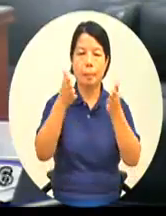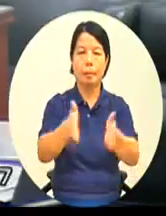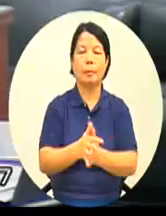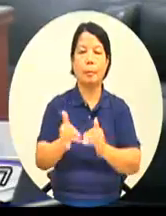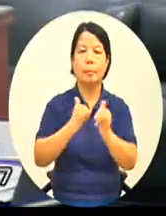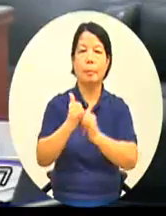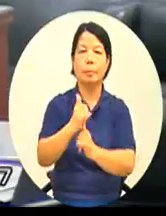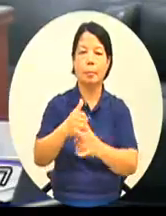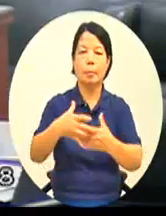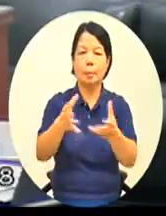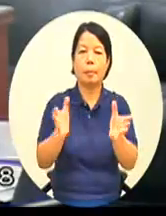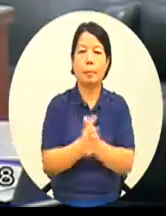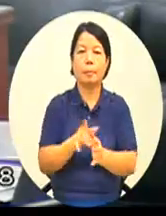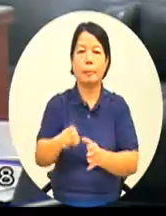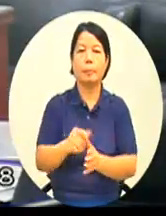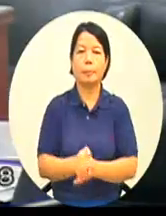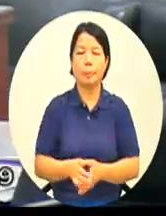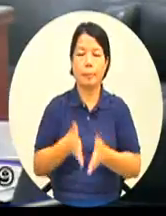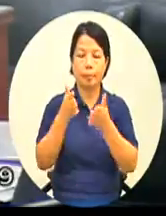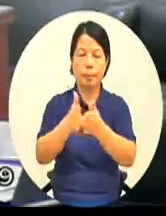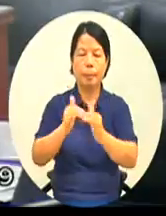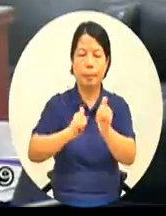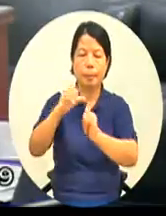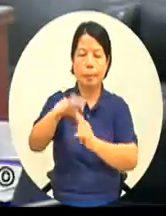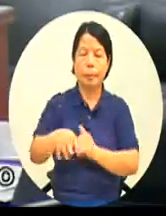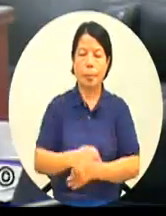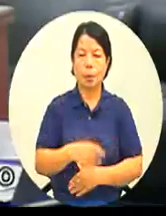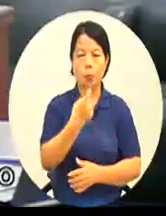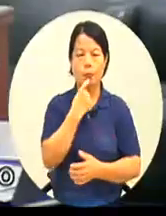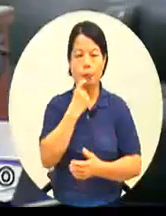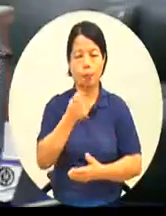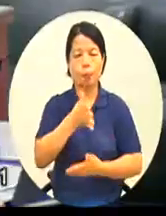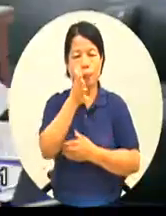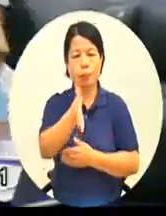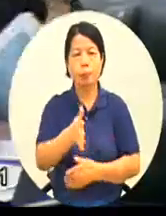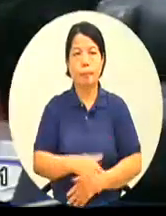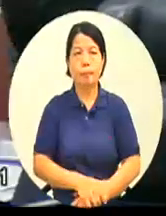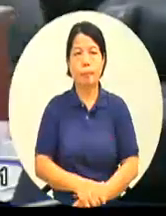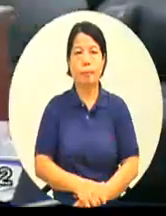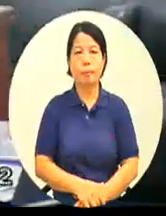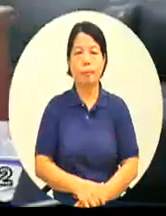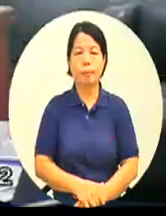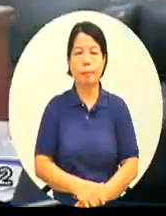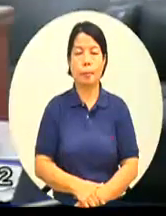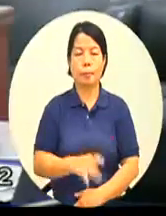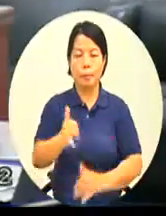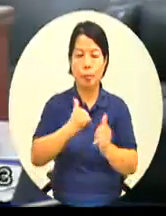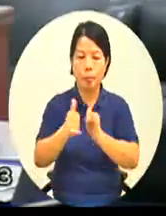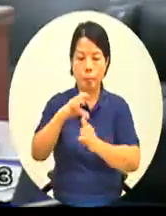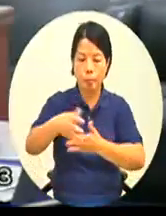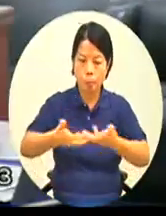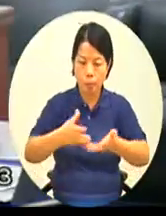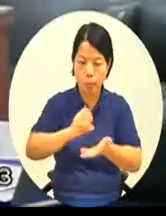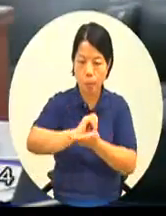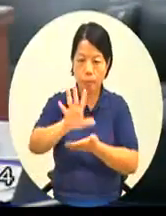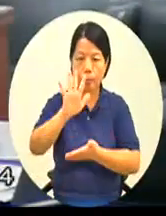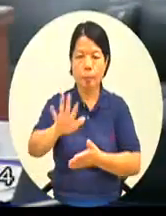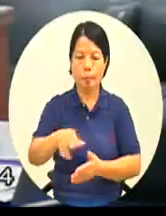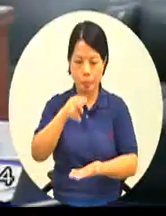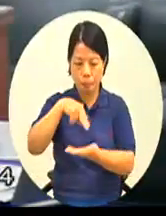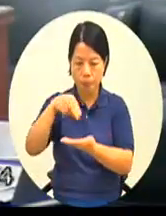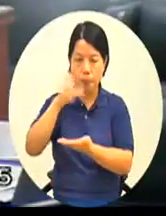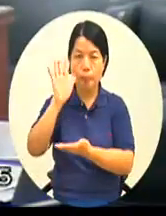我想针对社会局哦提出几个疑问。那我想哦，其实我在我们的社会局的业务报告里面有看到，我